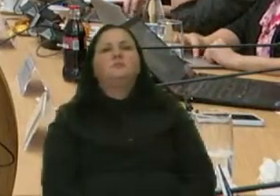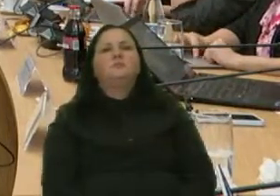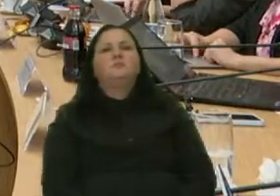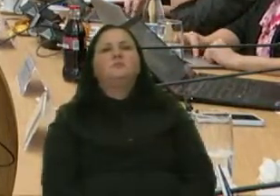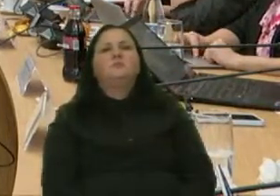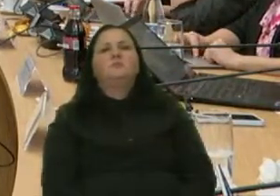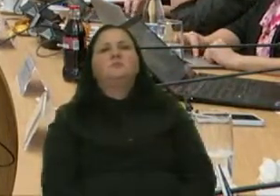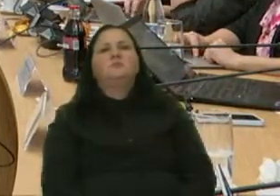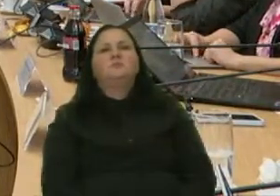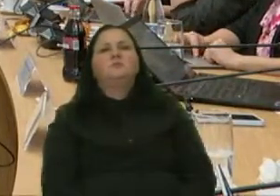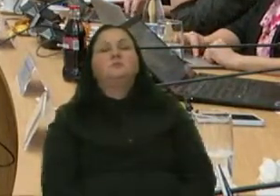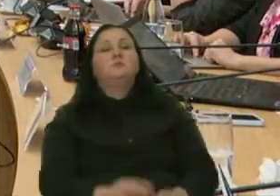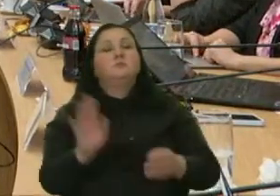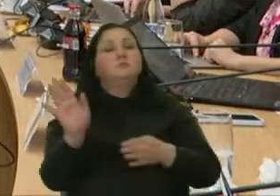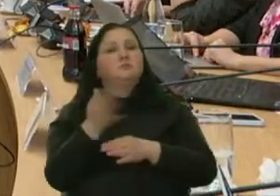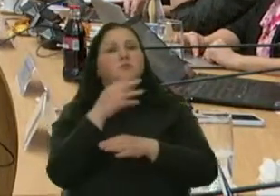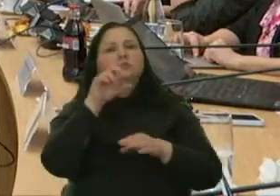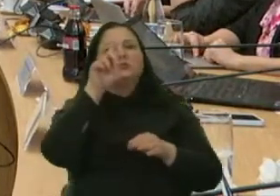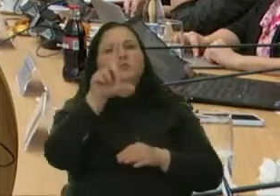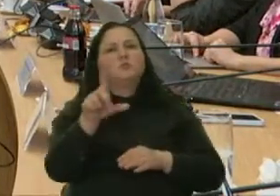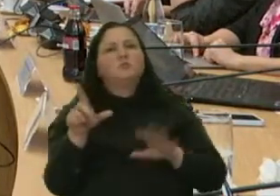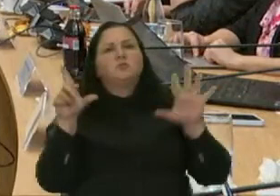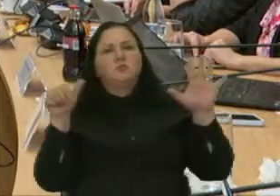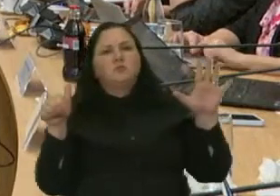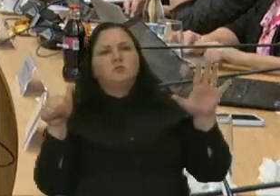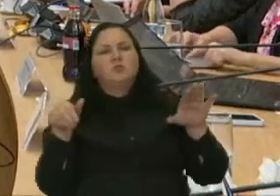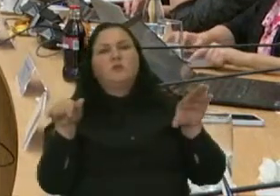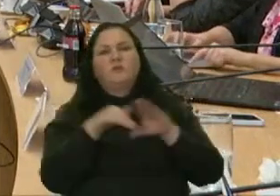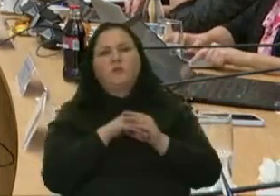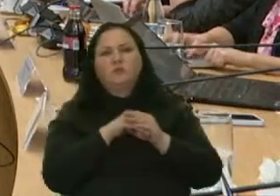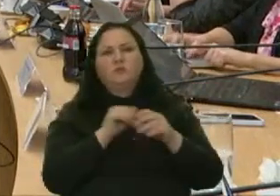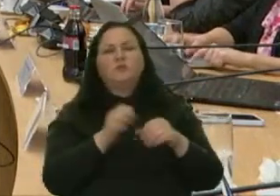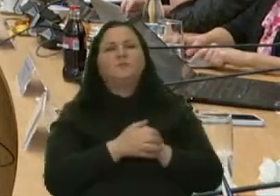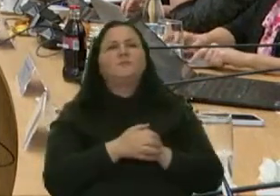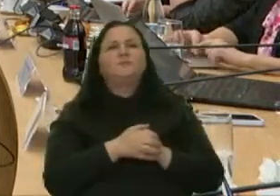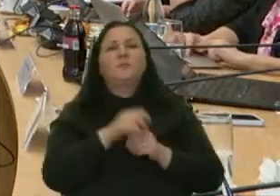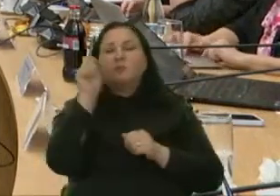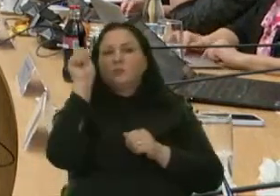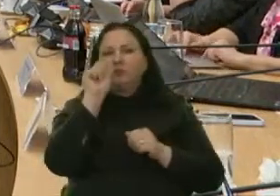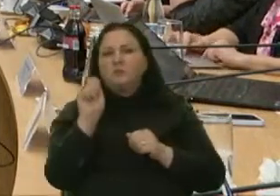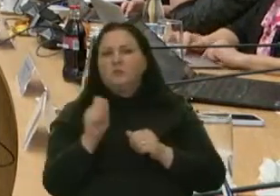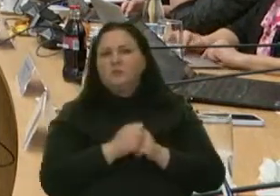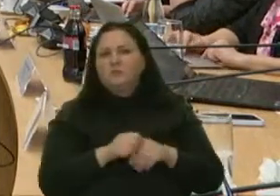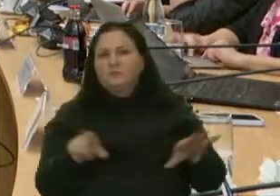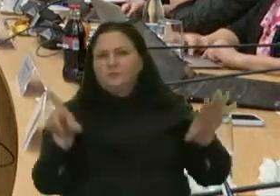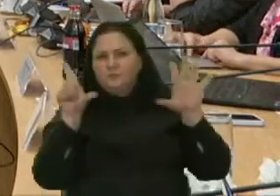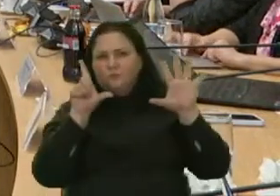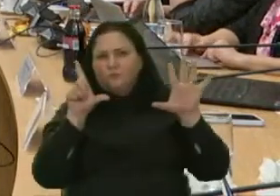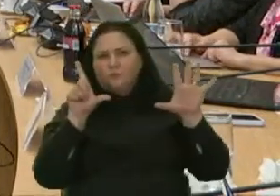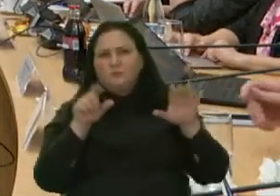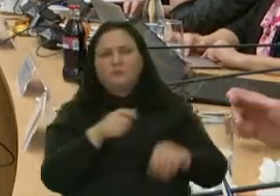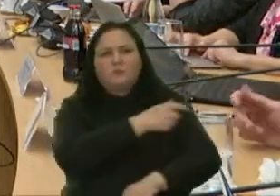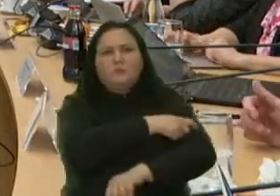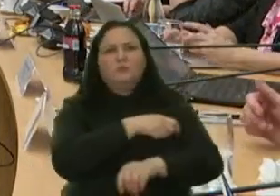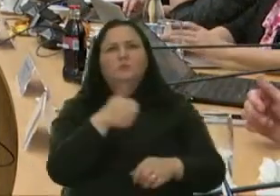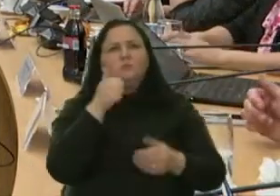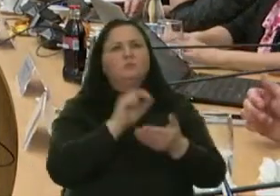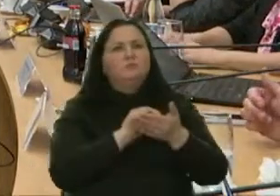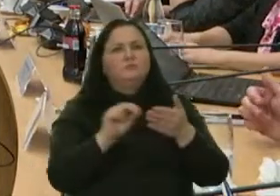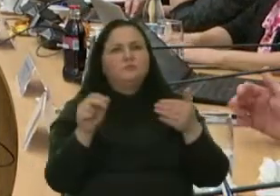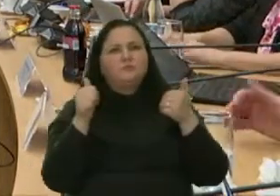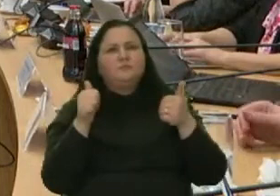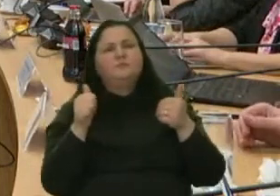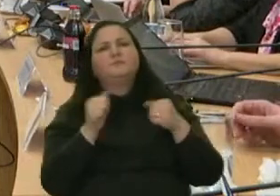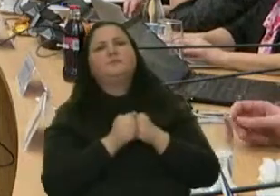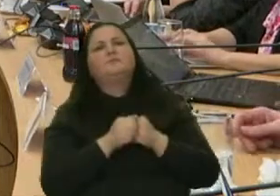6 Proiectul a trecut cu 26 de voturi proiect de hotărâre numărul 7 Comisia 1 Comisia de buget